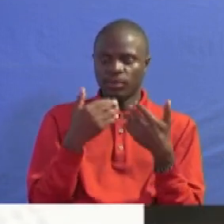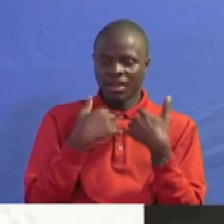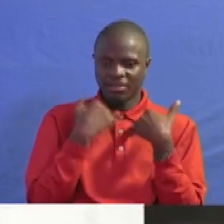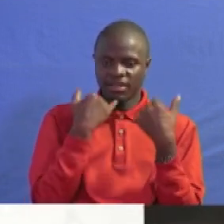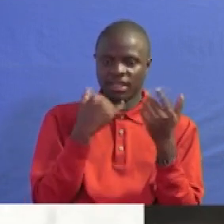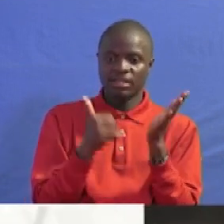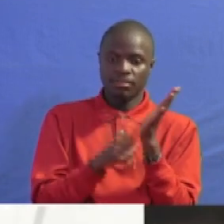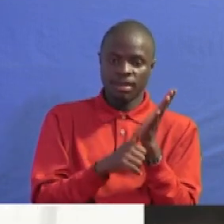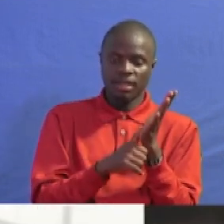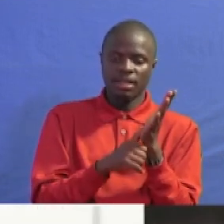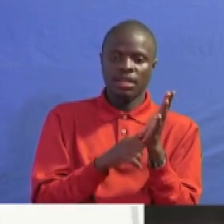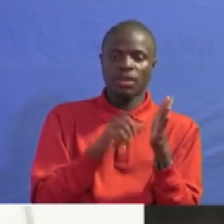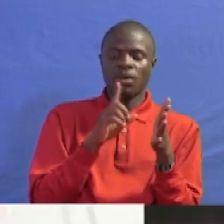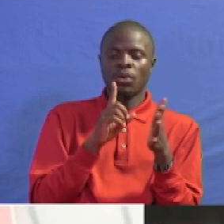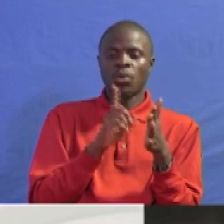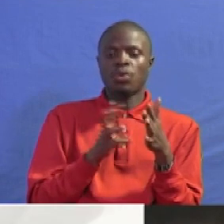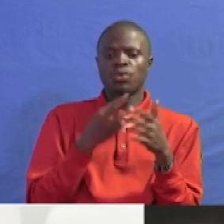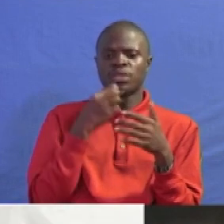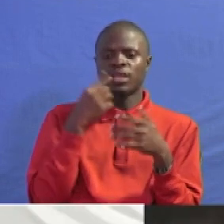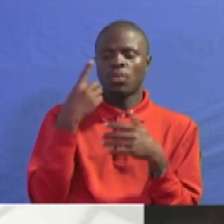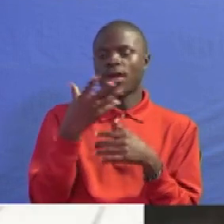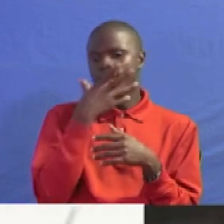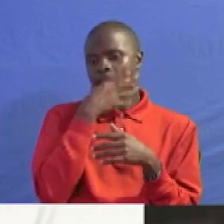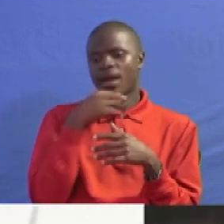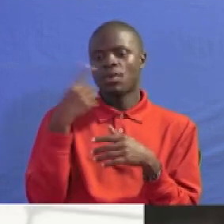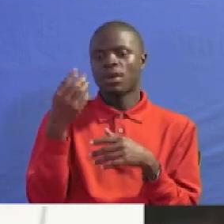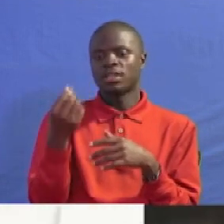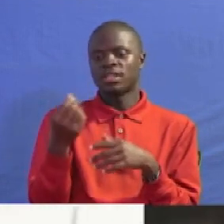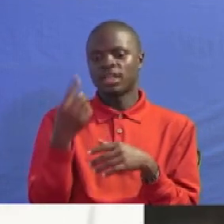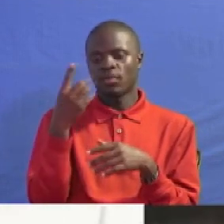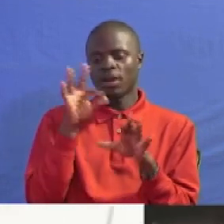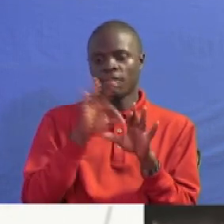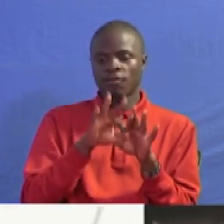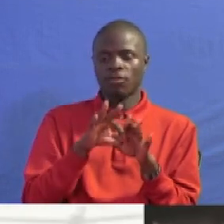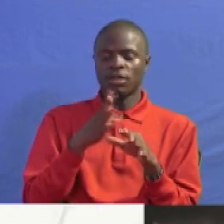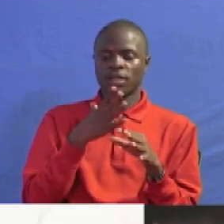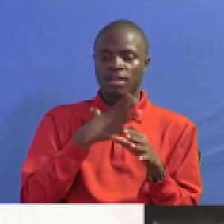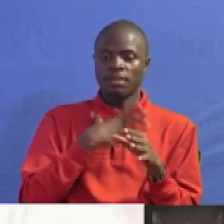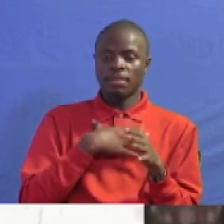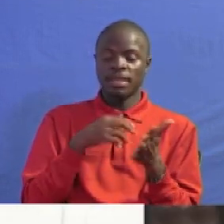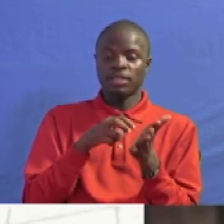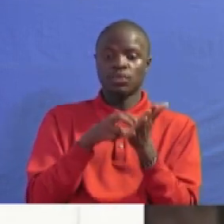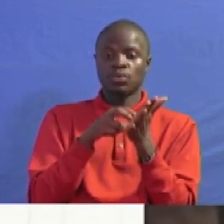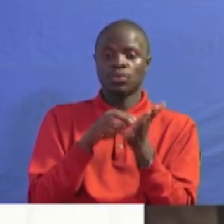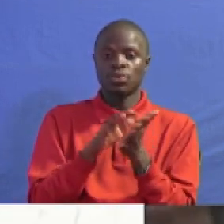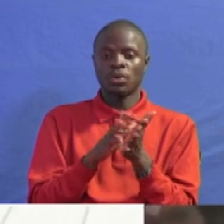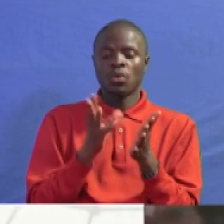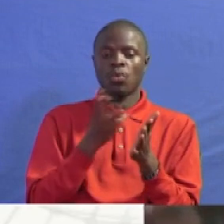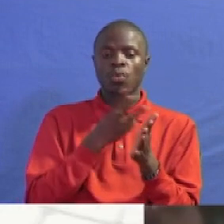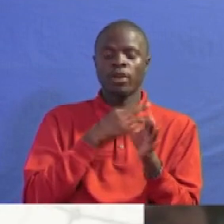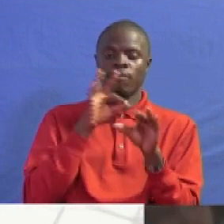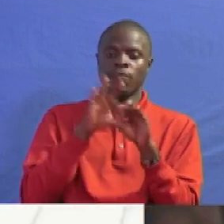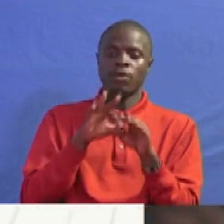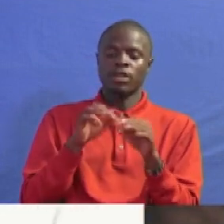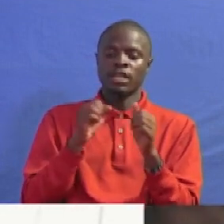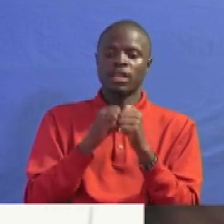mbofu. Proposal ya kusema one man, one shilling, one vote. Na mimi siku hiyo nilisimama, tukapiga kura